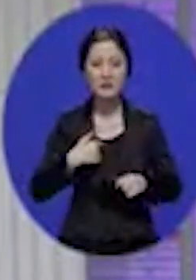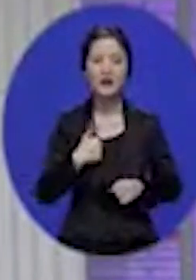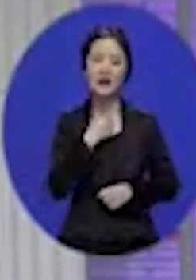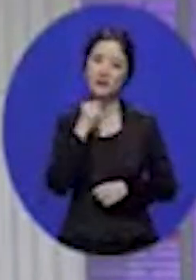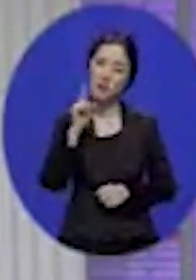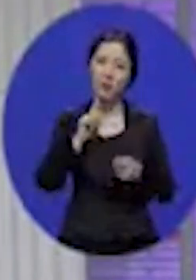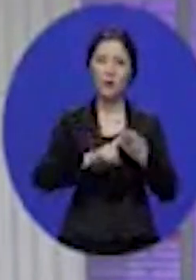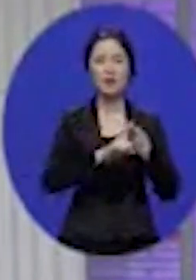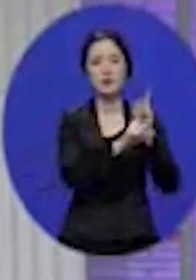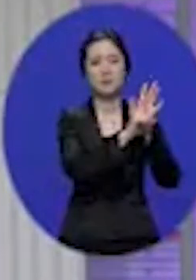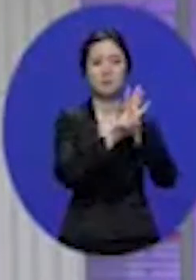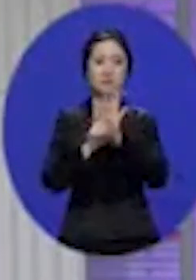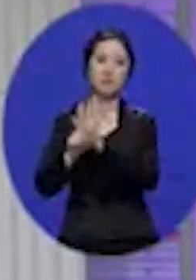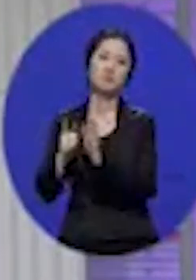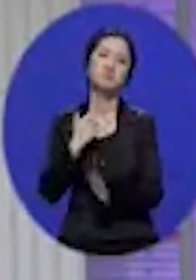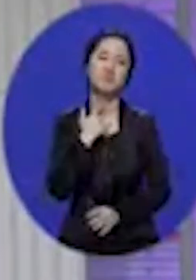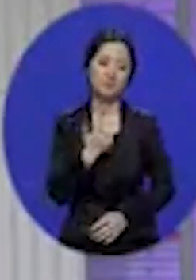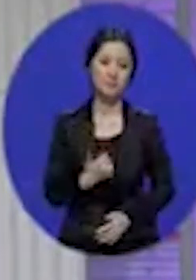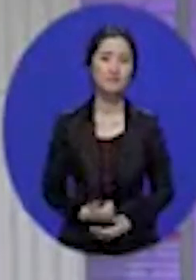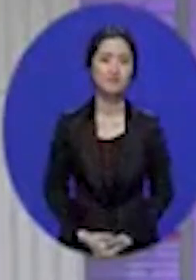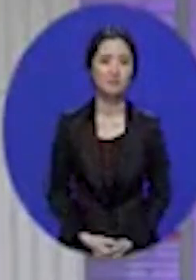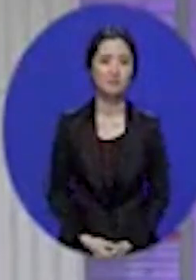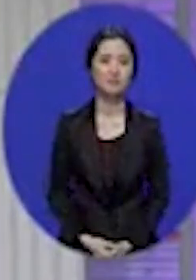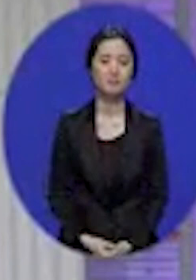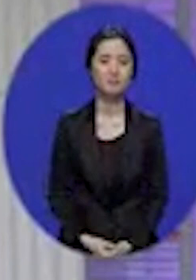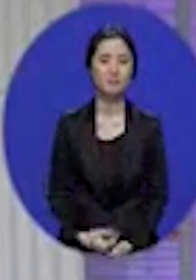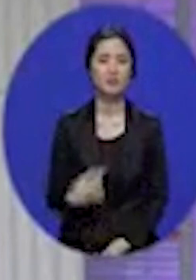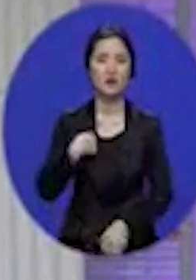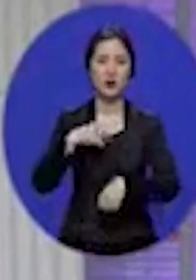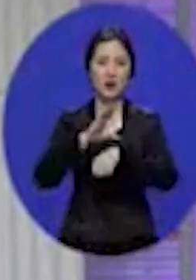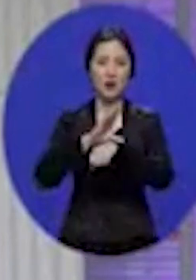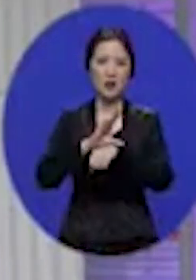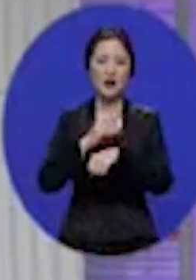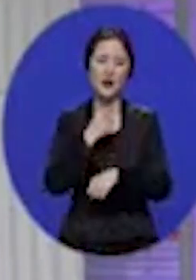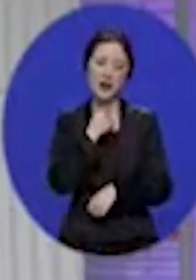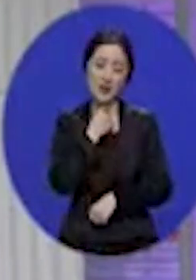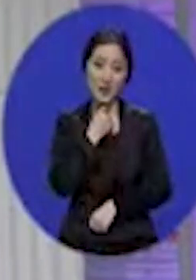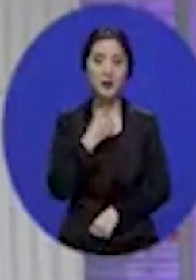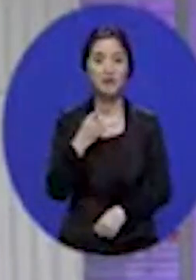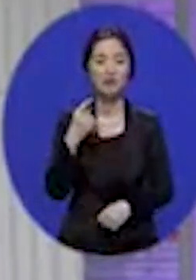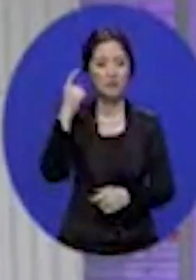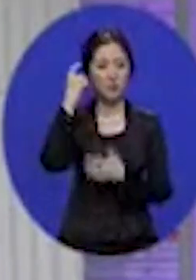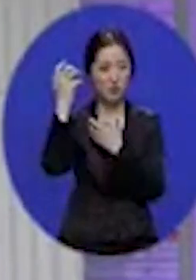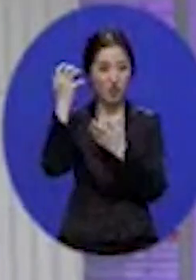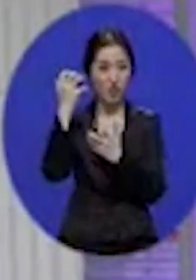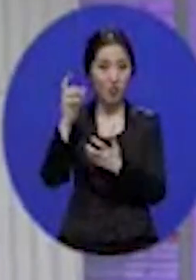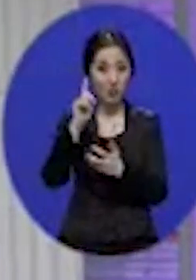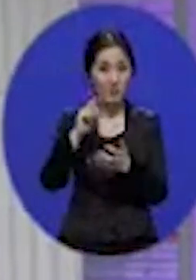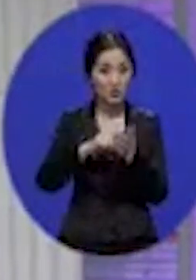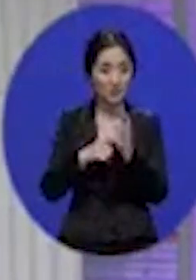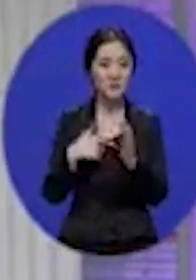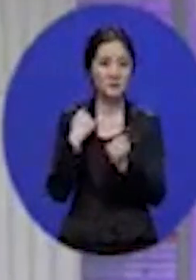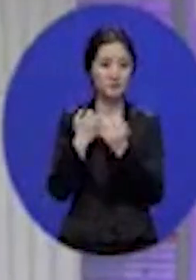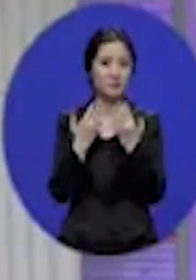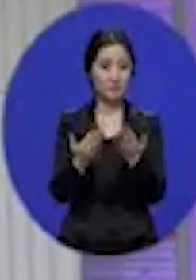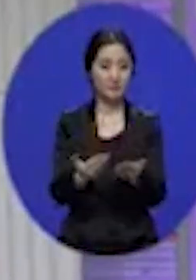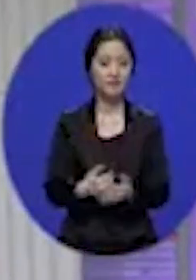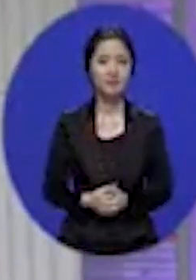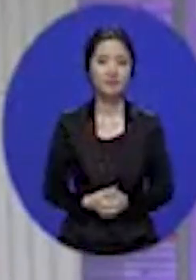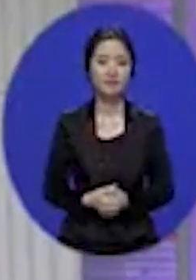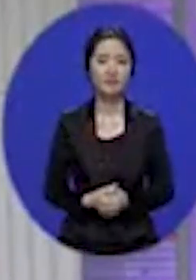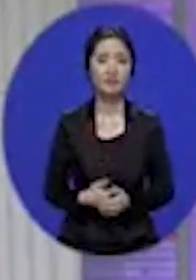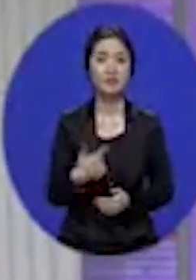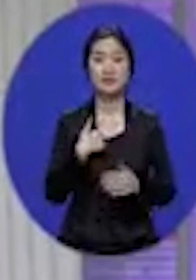말씀드릴까요? 네. 얼마나 제가 방송에 미쳤냐면 저희 집이 태능 쪽에 있었어요.